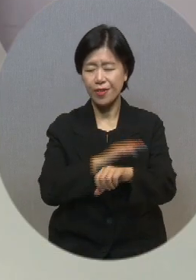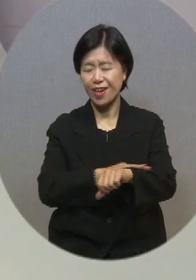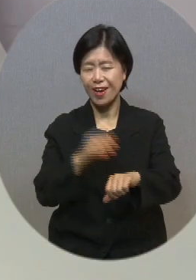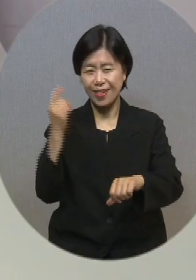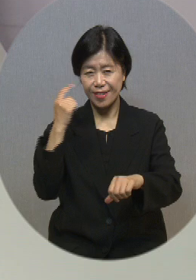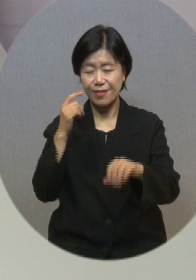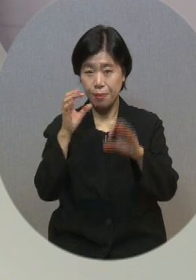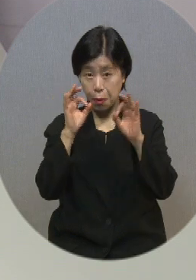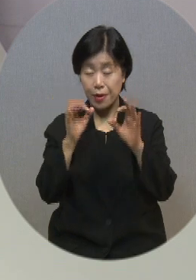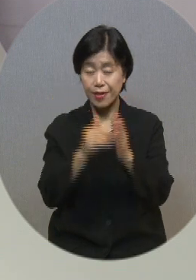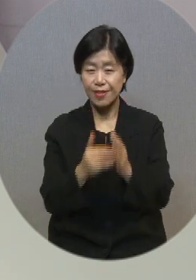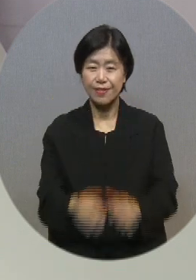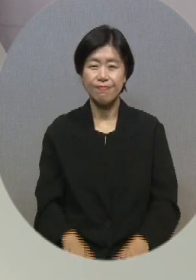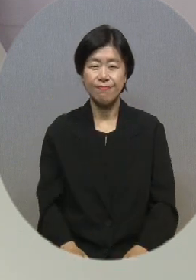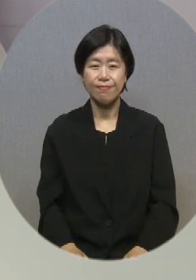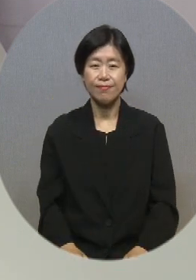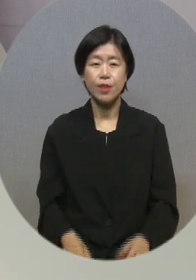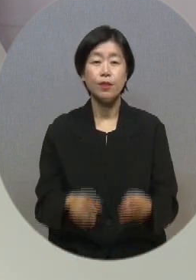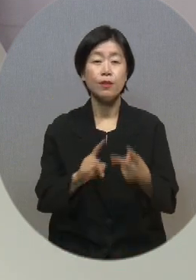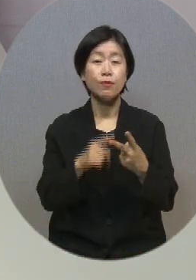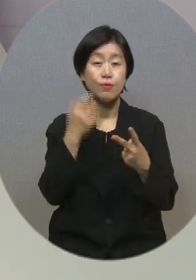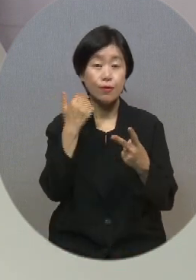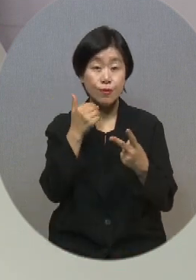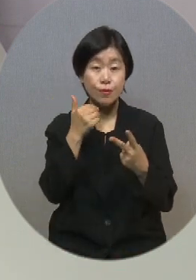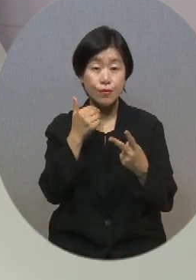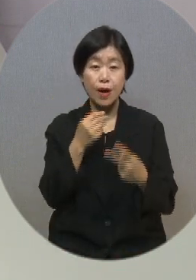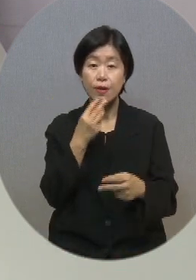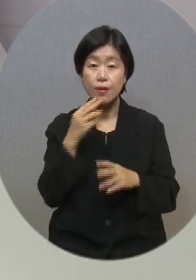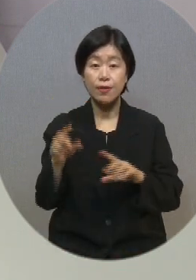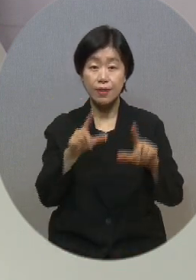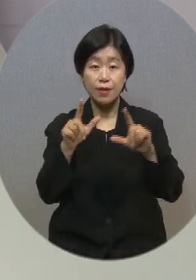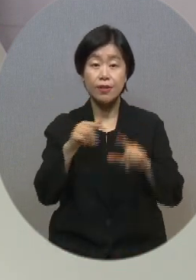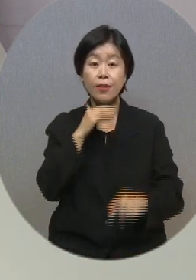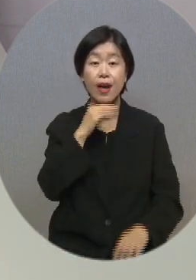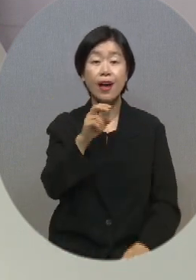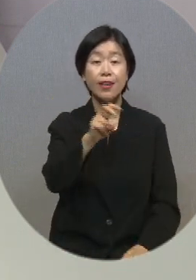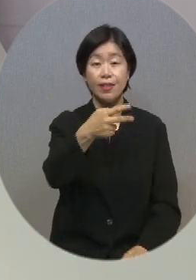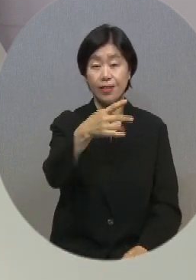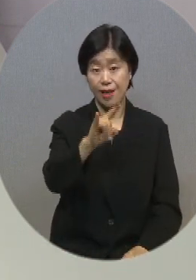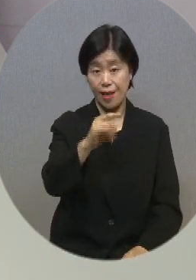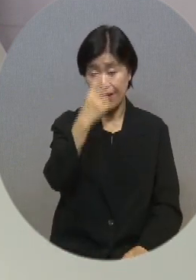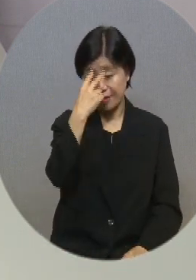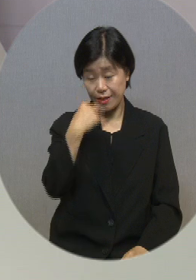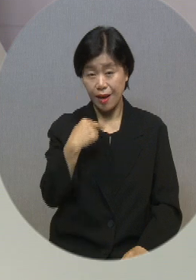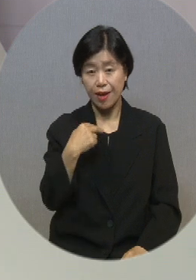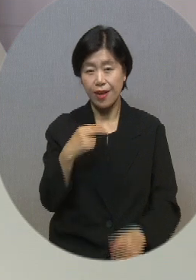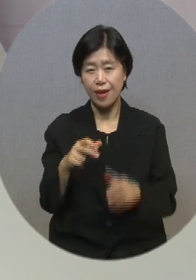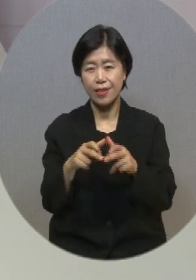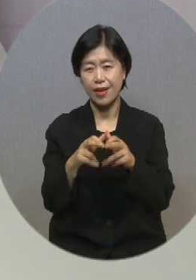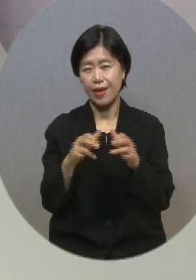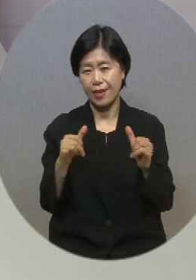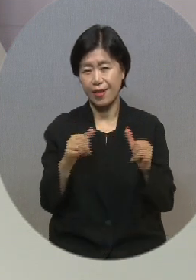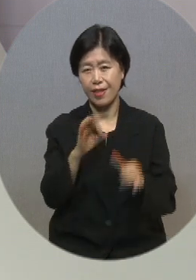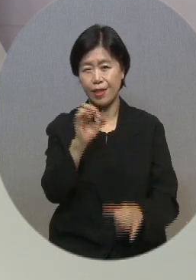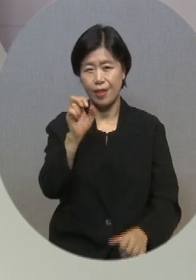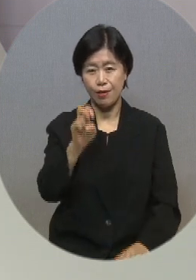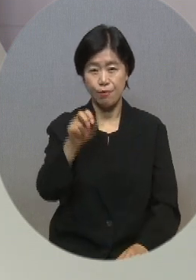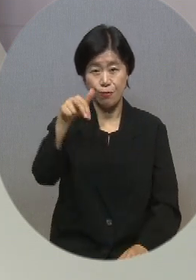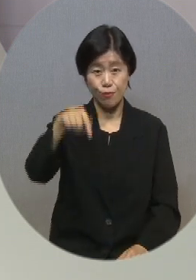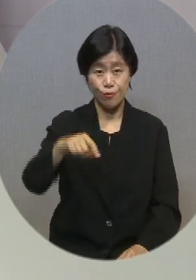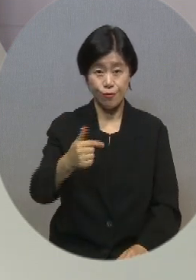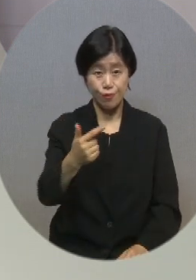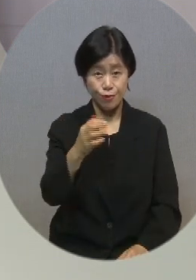예. 장애인 부문 두 번째 참가자는 서울에 사시는 20대 시각장애인이신 임준우님이 되겠습니다. 임준우님